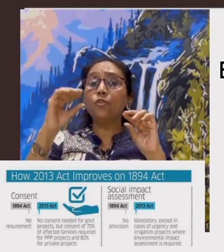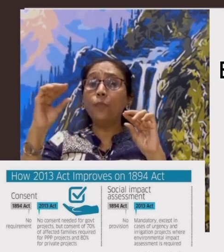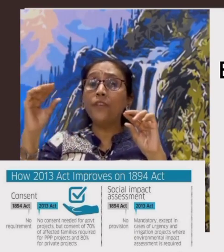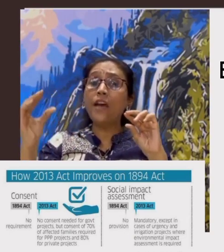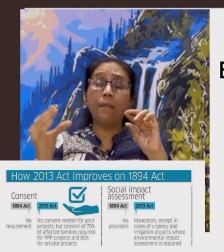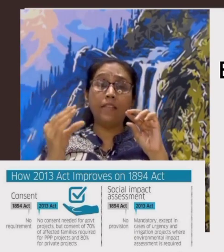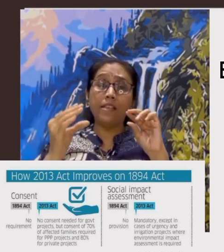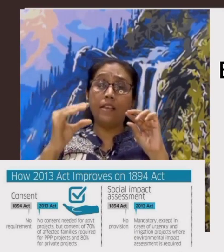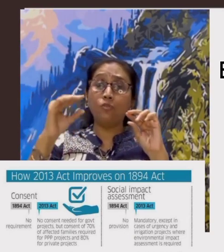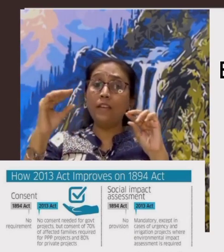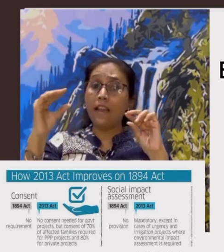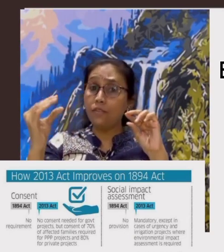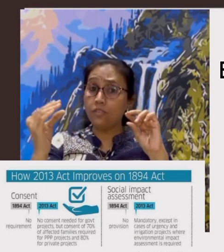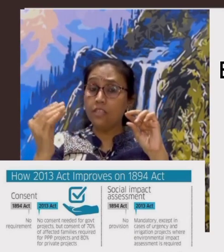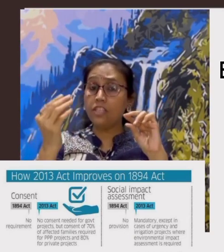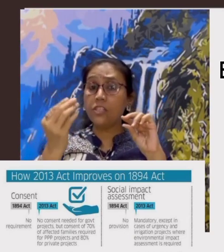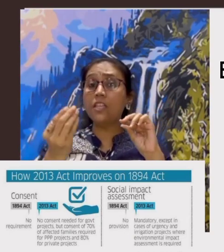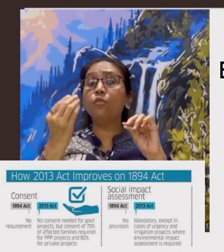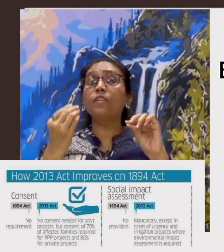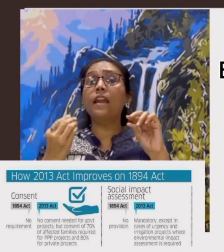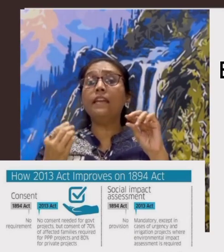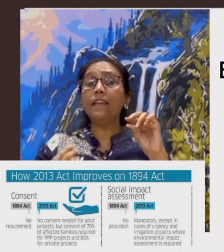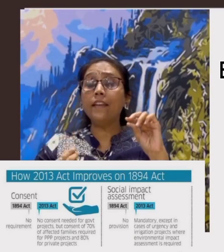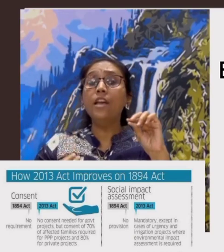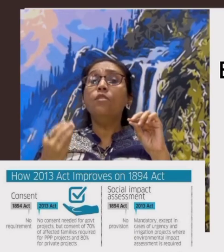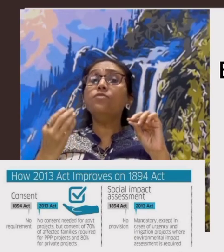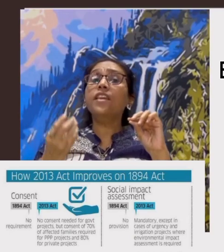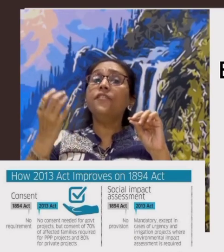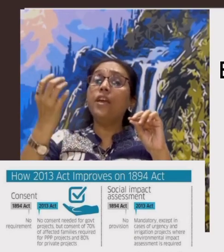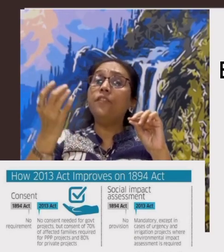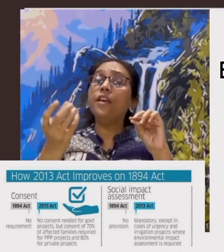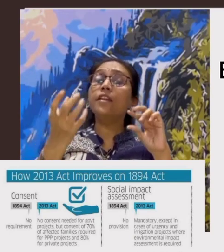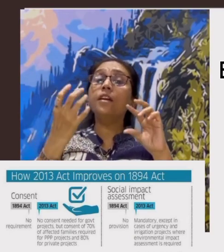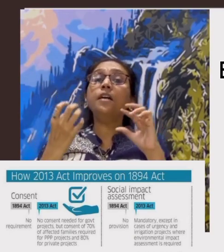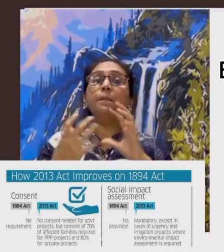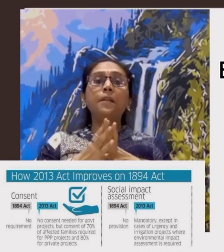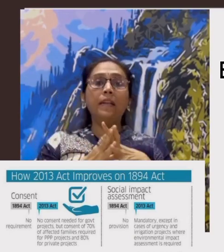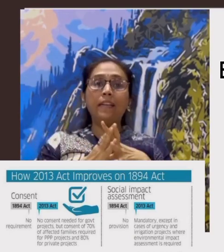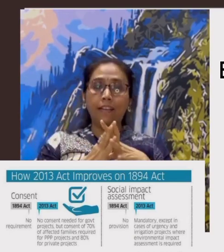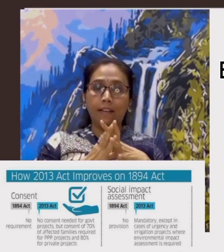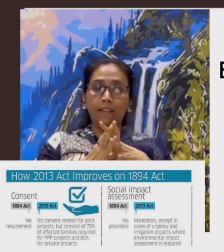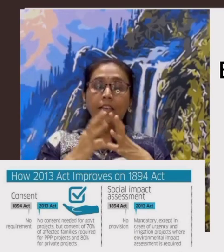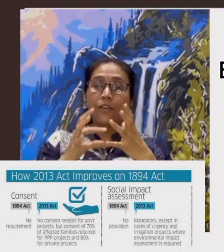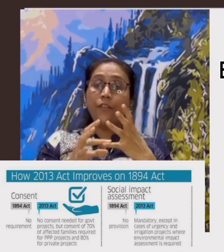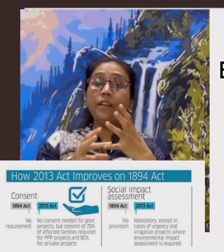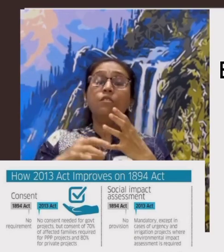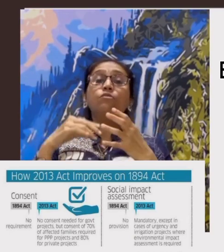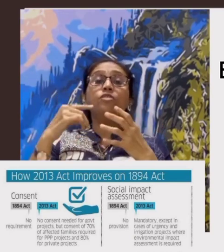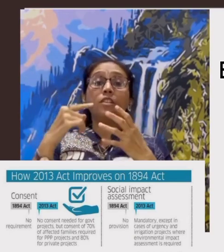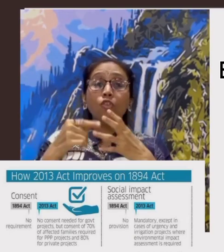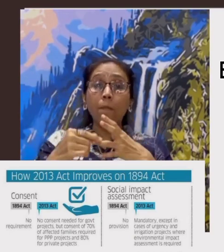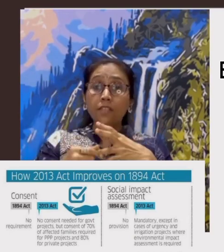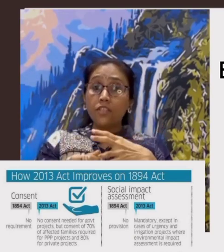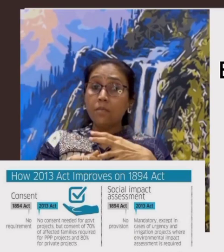जो भी फैमिलीज है, जो भी लैंड ओनर्स है जिसकी हम लोग लैंड ले रहे, उसकी वेलफेयर की हम कमिटमेंट ले रहे। इनफैक्ट उनको